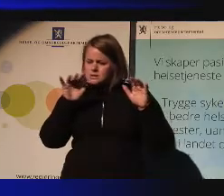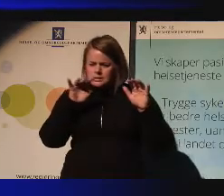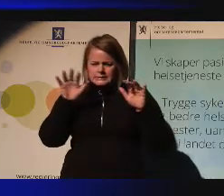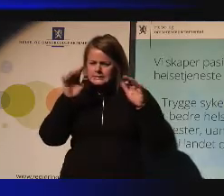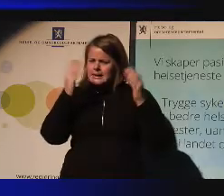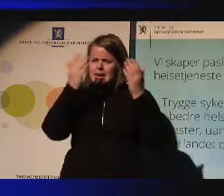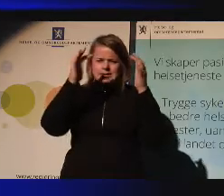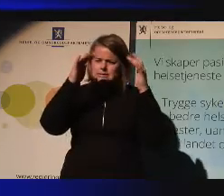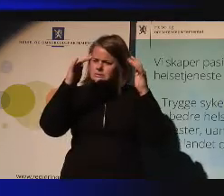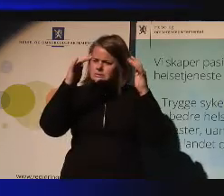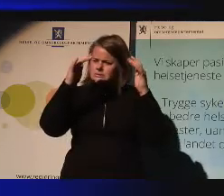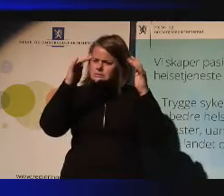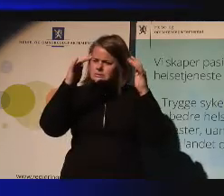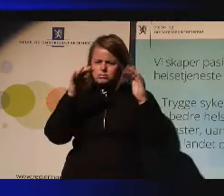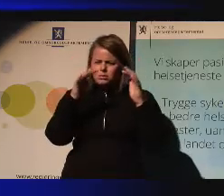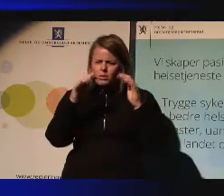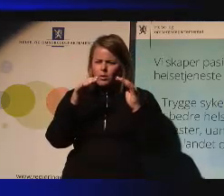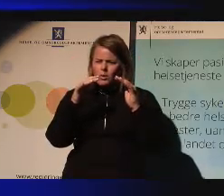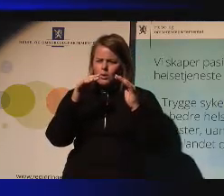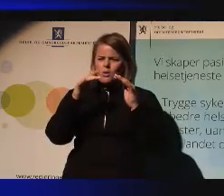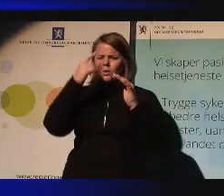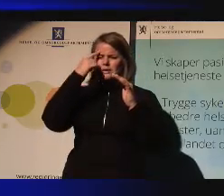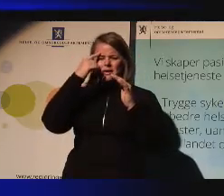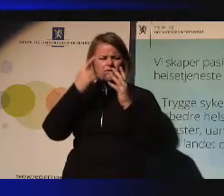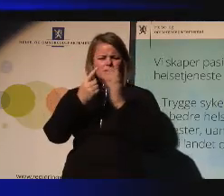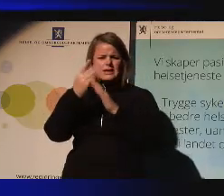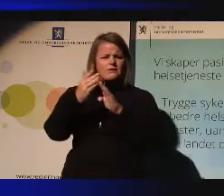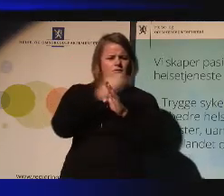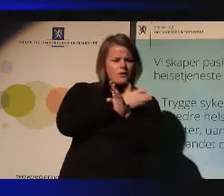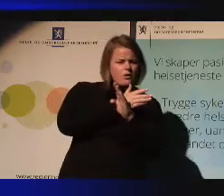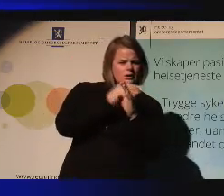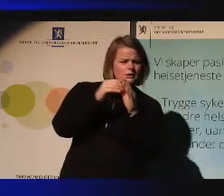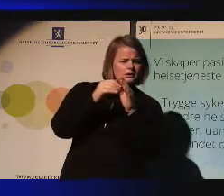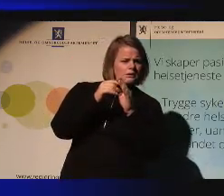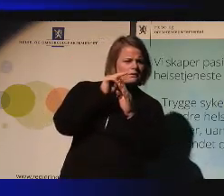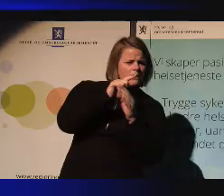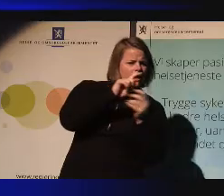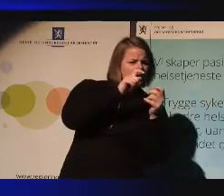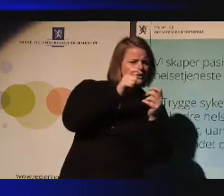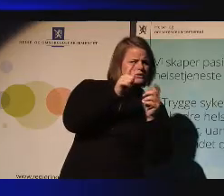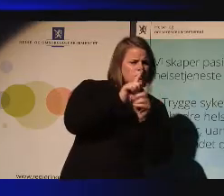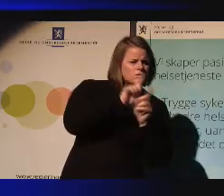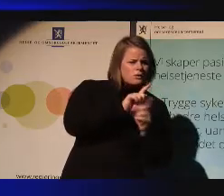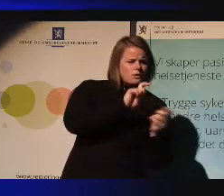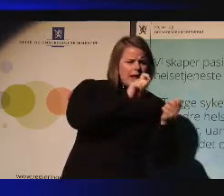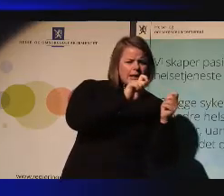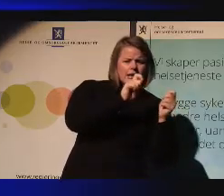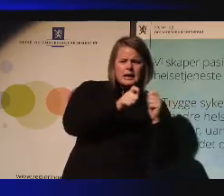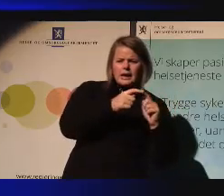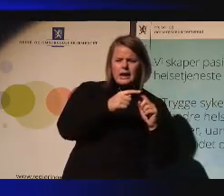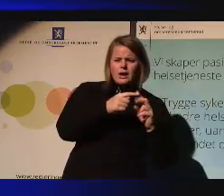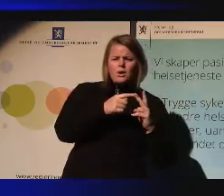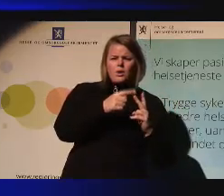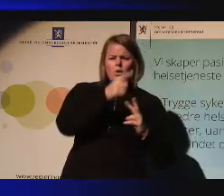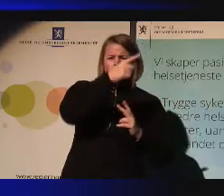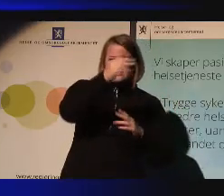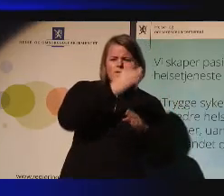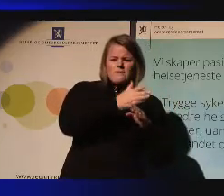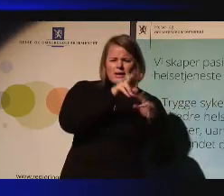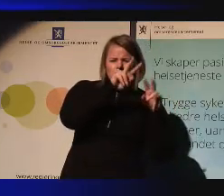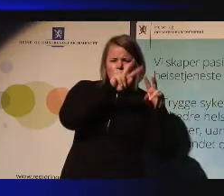for dette. Når endret ting seg? Hva hadde de undersøkt? Hva hadde